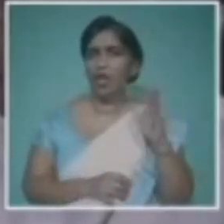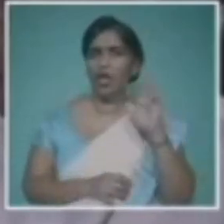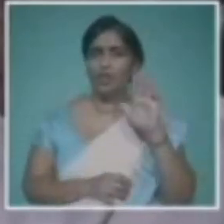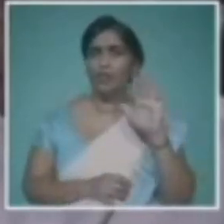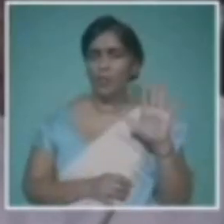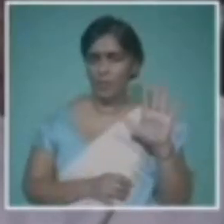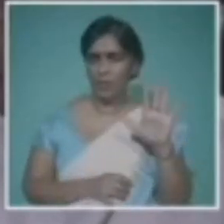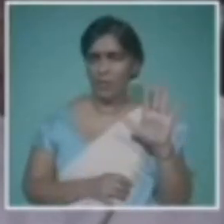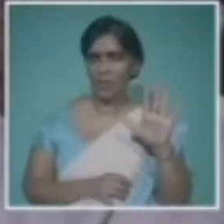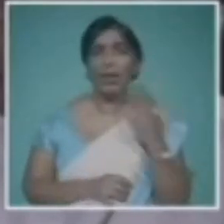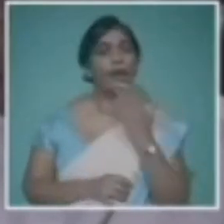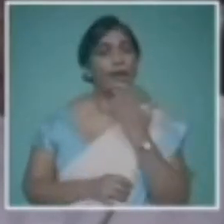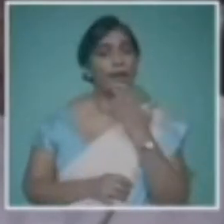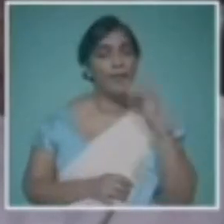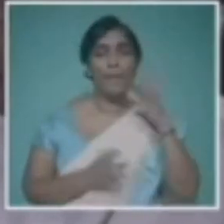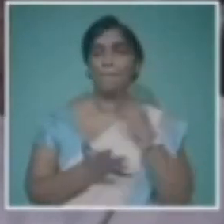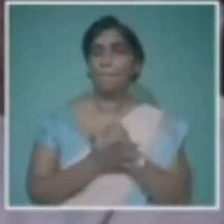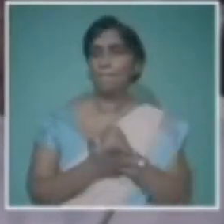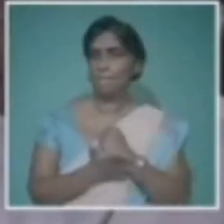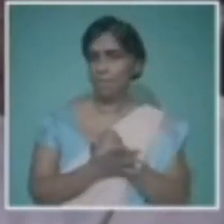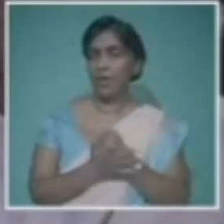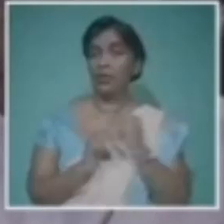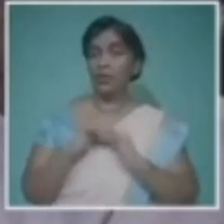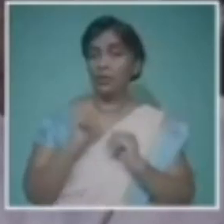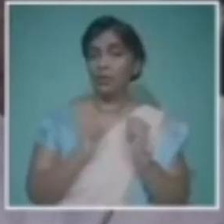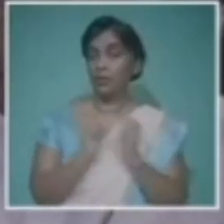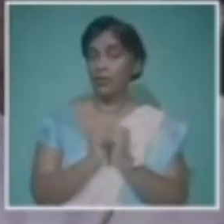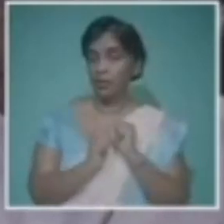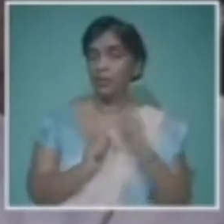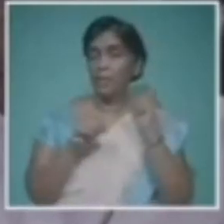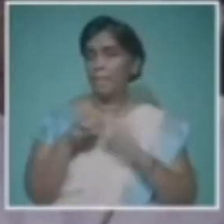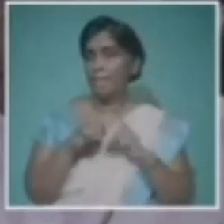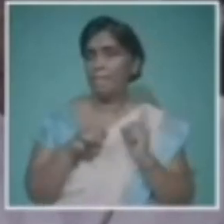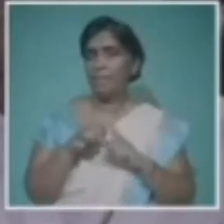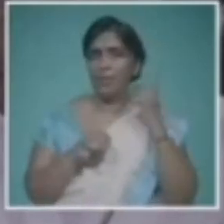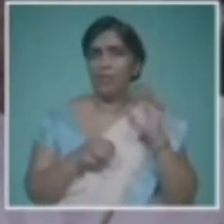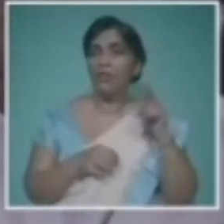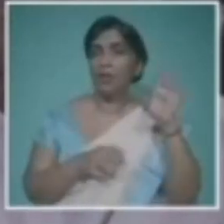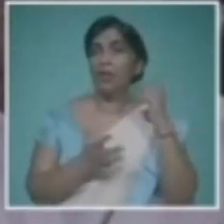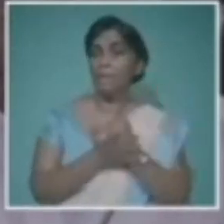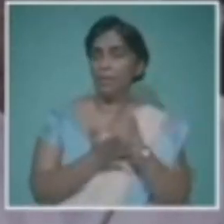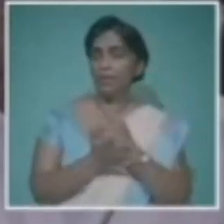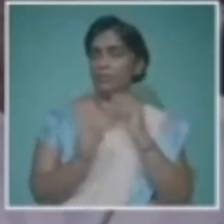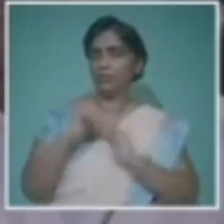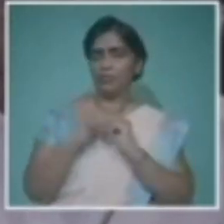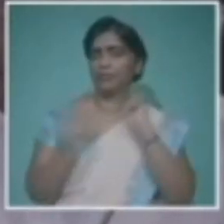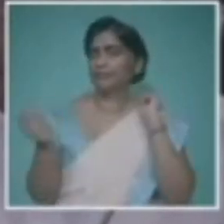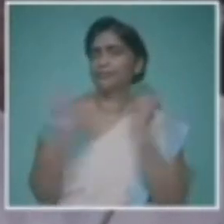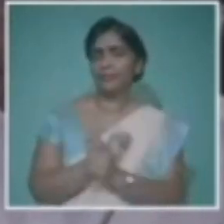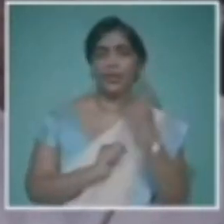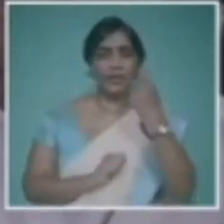1895 ඇමරිකාවේ මහ බැංකුව ක්‍රියා කරපු විදිය තිබිච්ච ප්‍රශ්න නිසා ඒ බැංකු ක්‍රමය වෙනස් කළා.